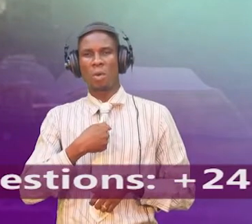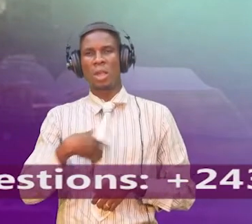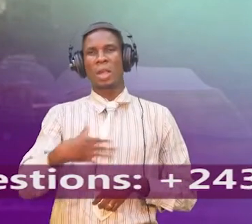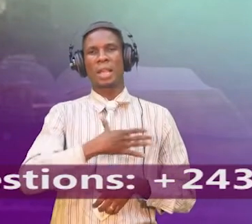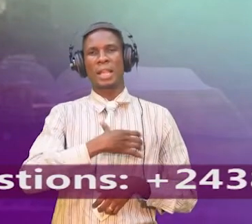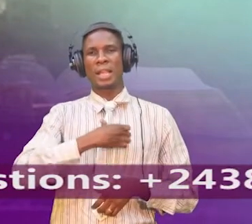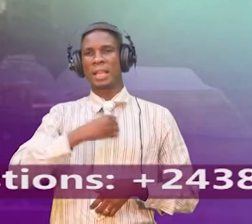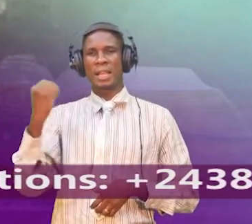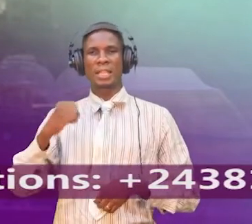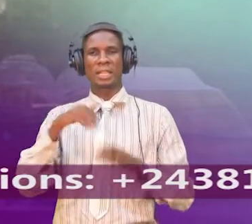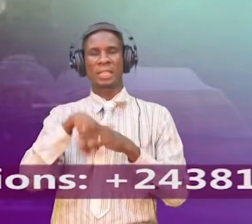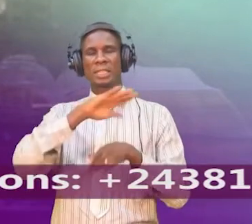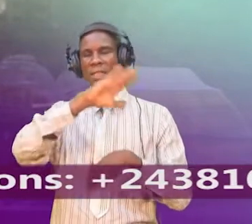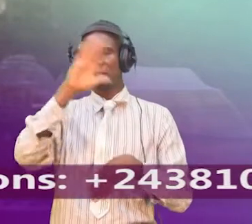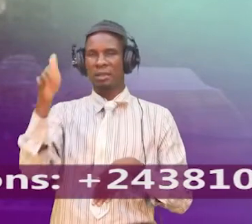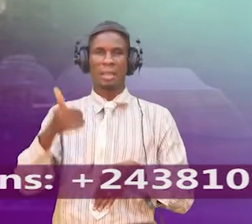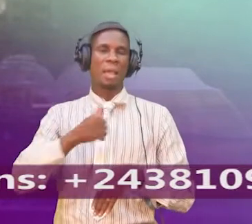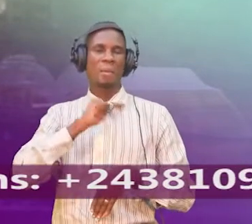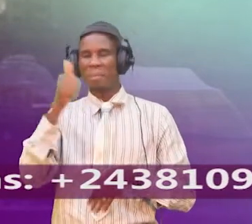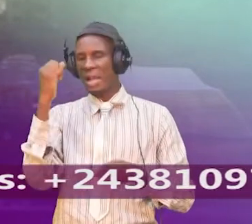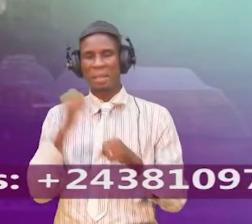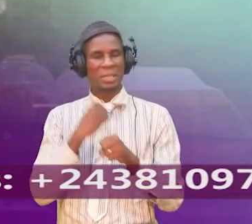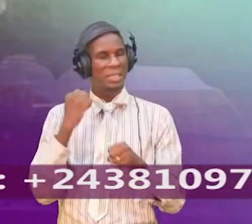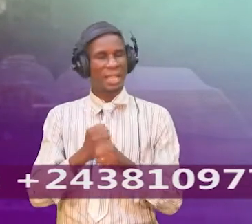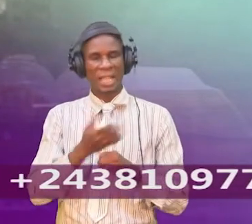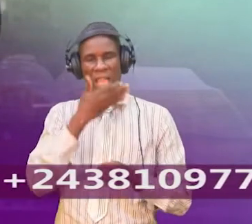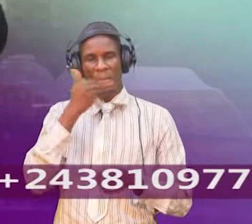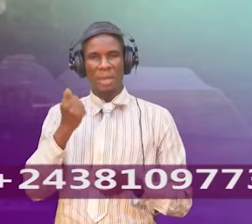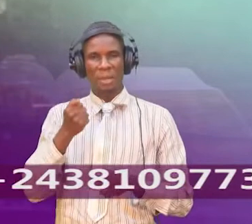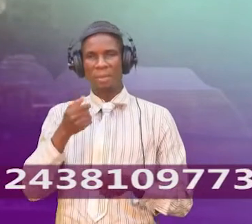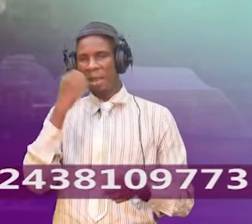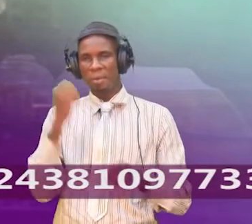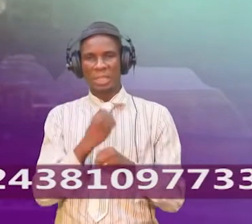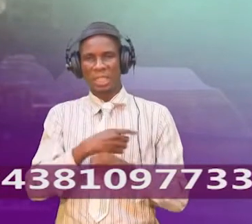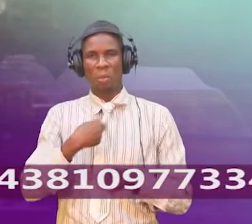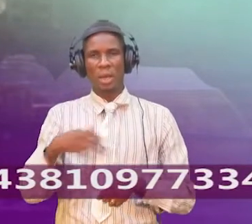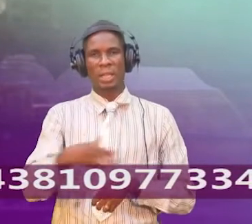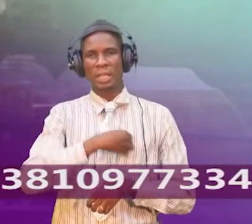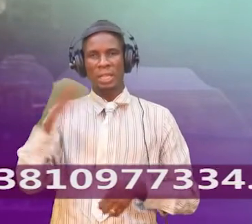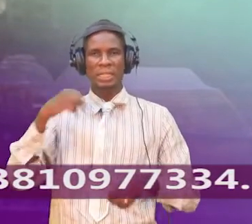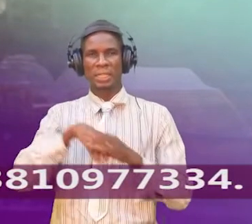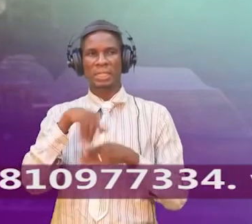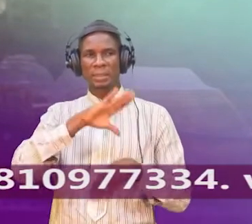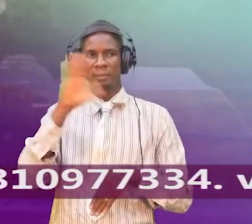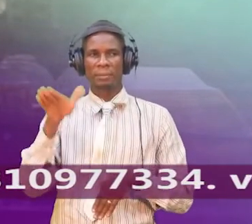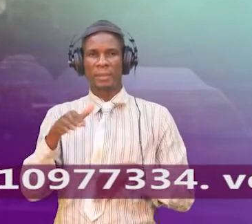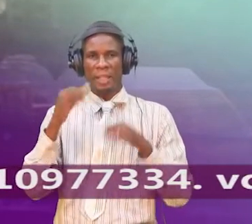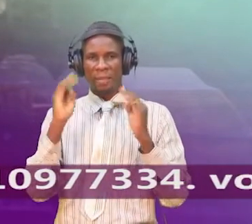Ete na bokasi na yo, na komi pesa na yo, na misala malamu na yo, okoki kokoma na